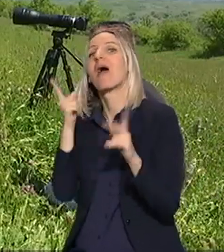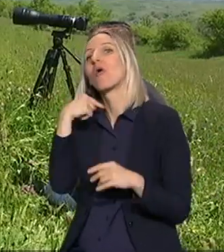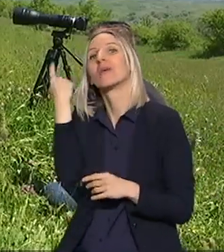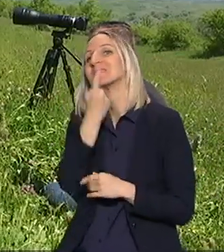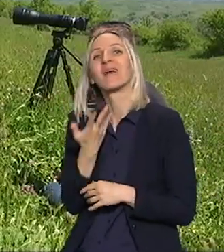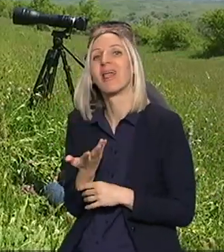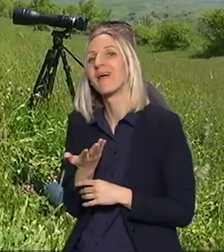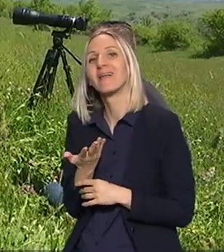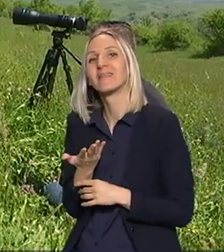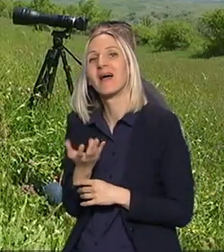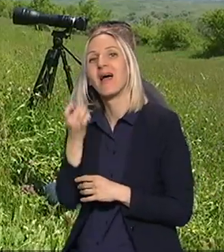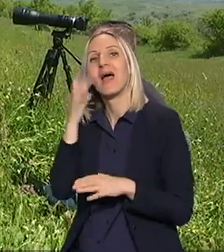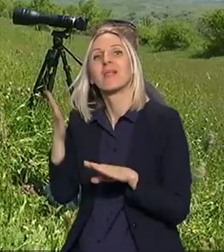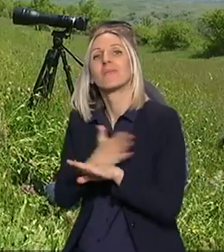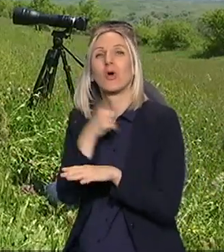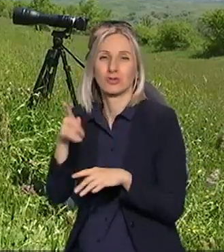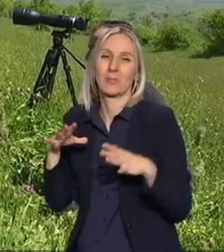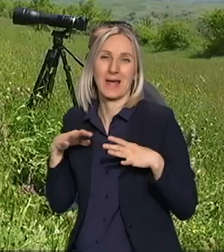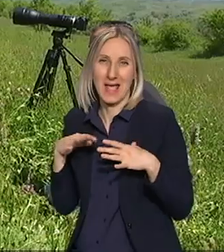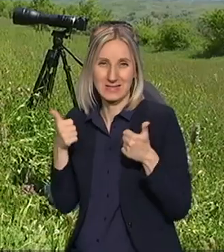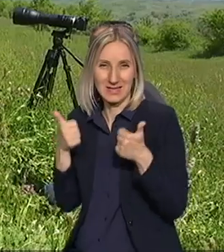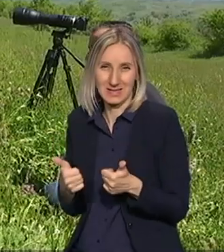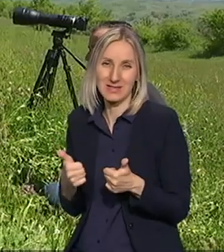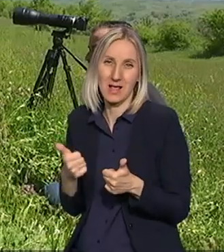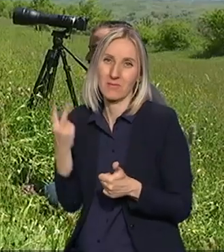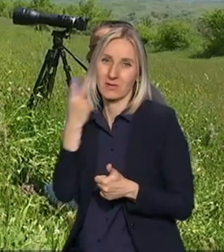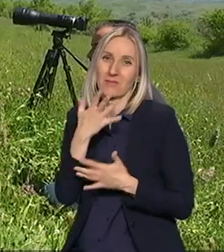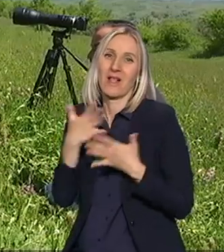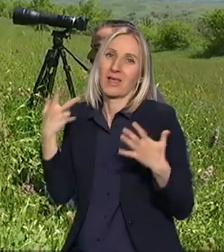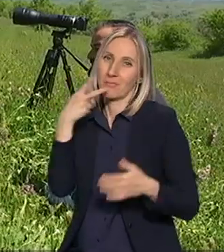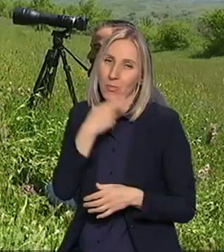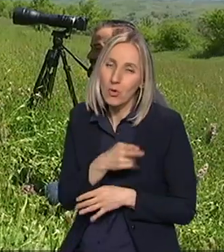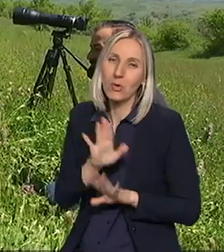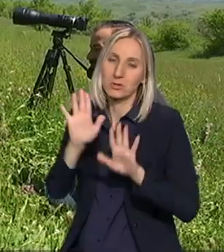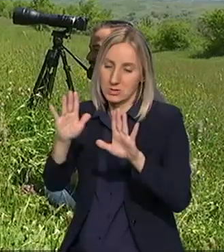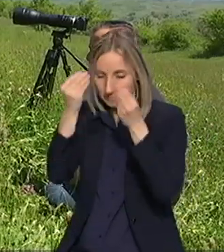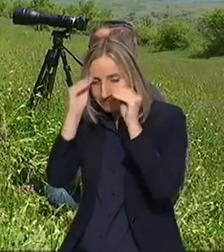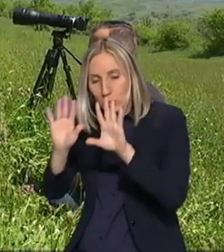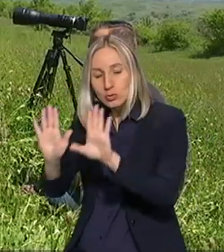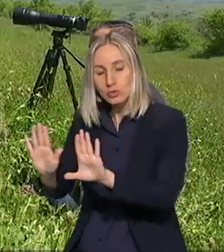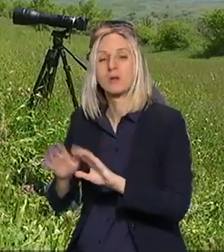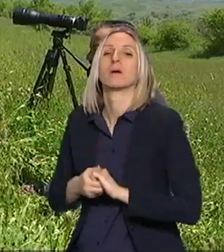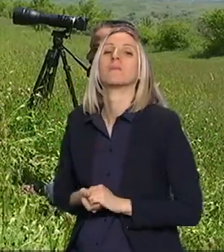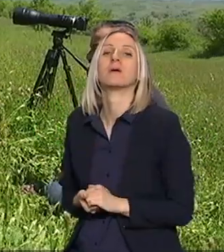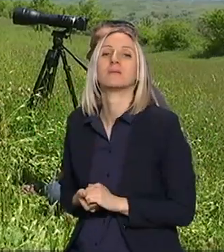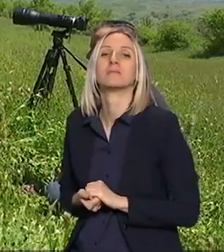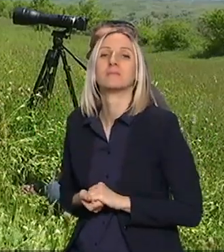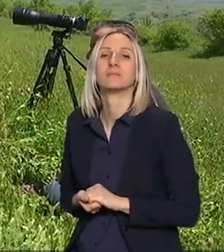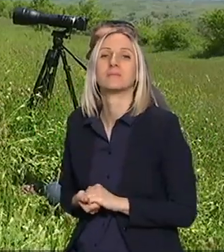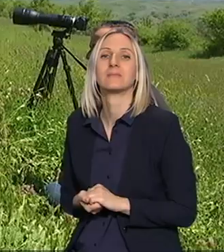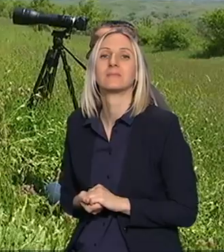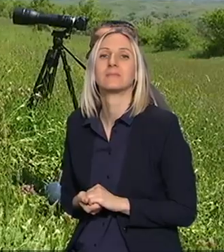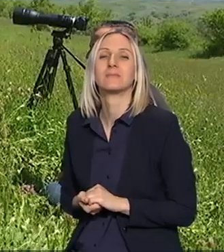kada prođu ovi praznični dani koji podrazumevaju veliki post i mi ćemo to da poštujemo. Pa